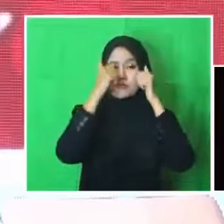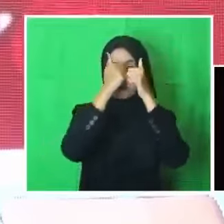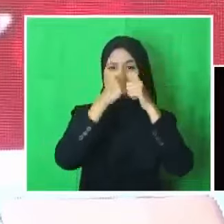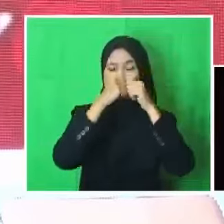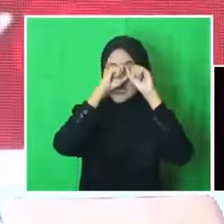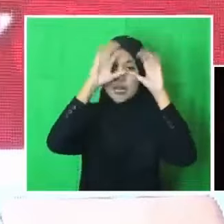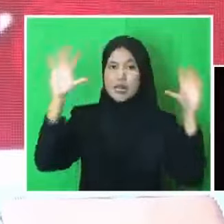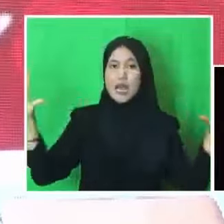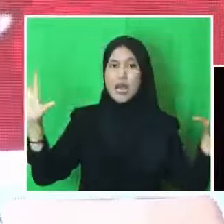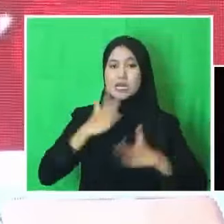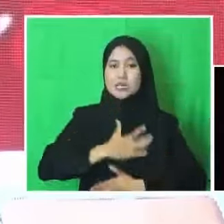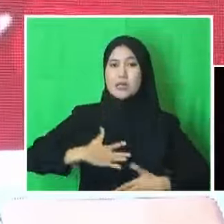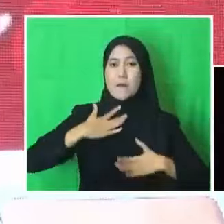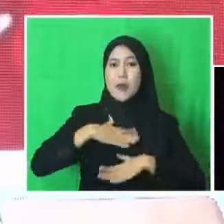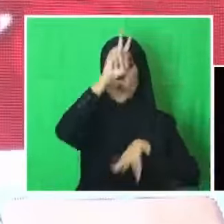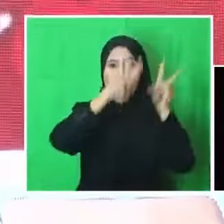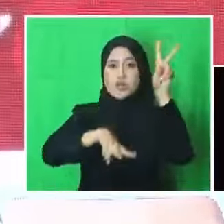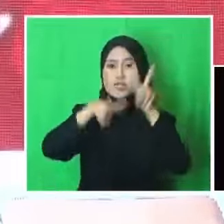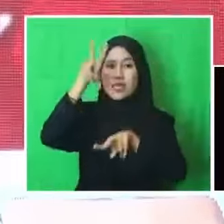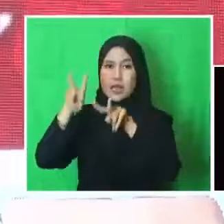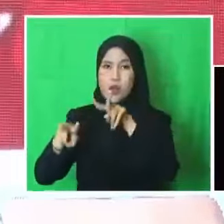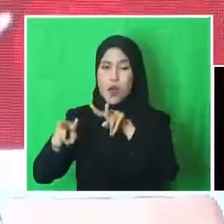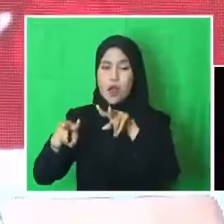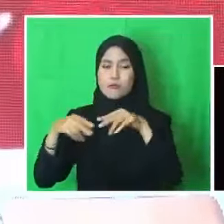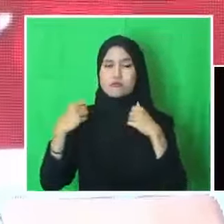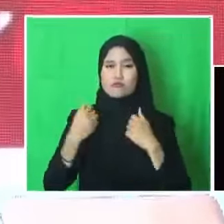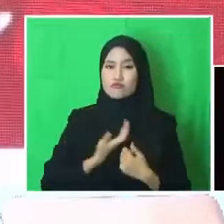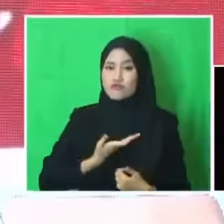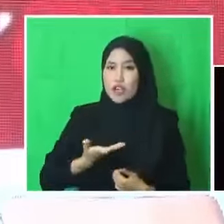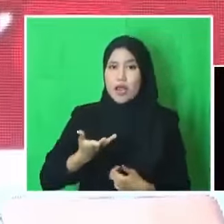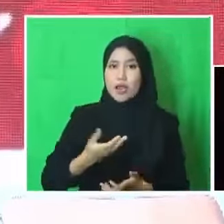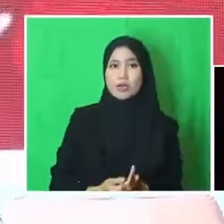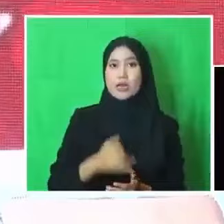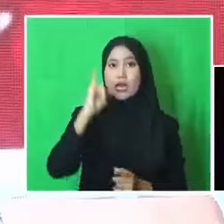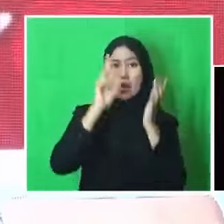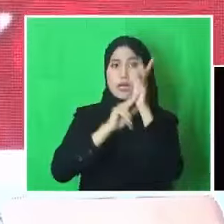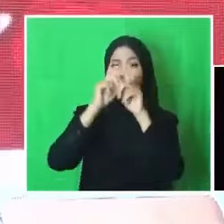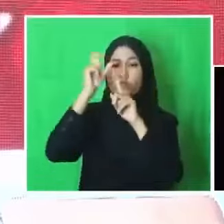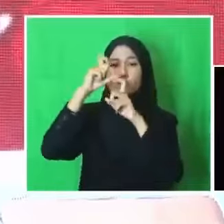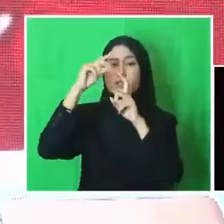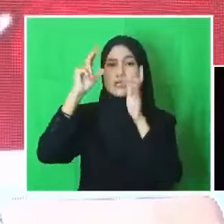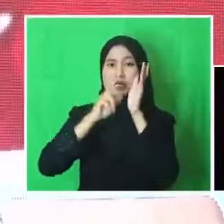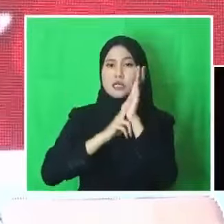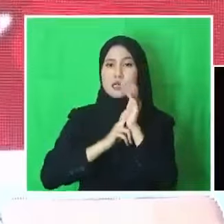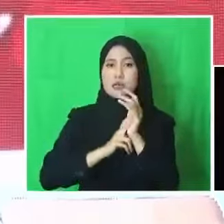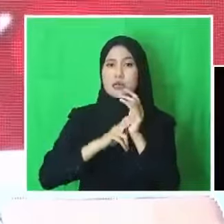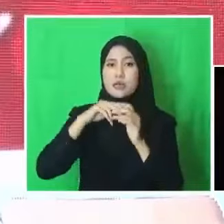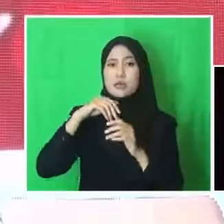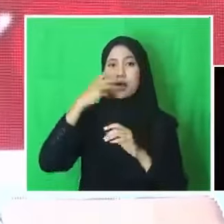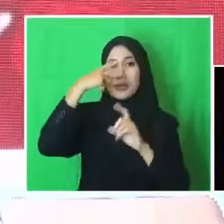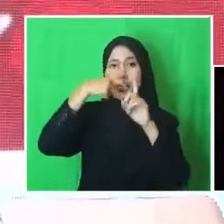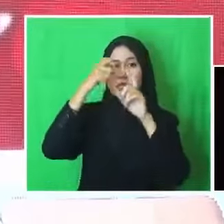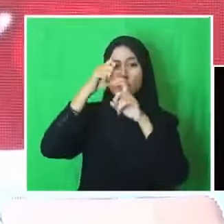masyarakat nyaman wisatawannya juga betah kalau bicara industri investasi dan Ekspor kita akan